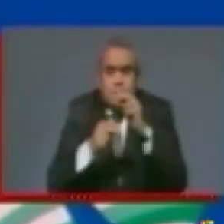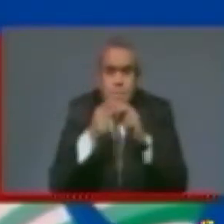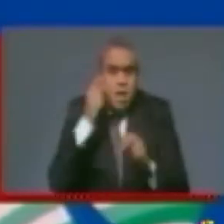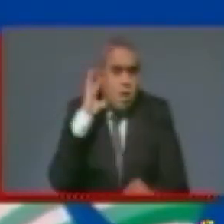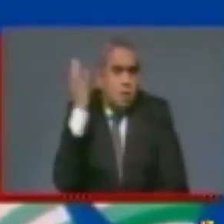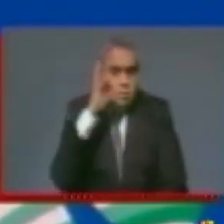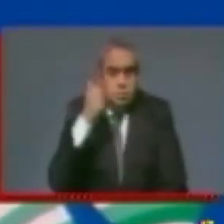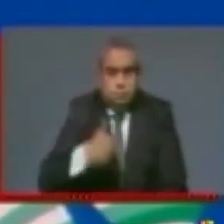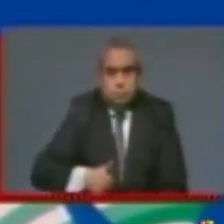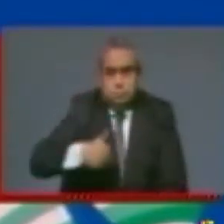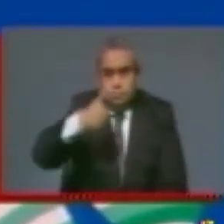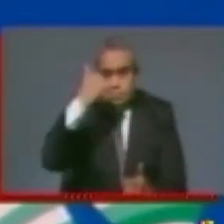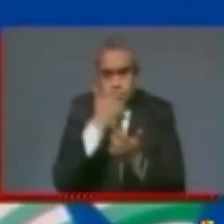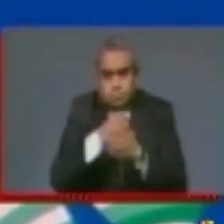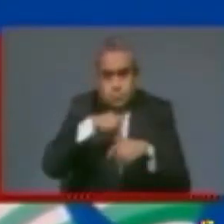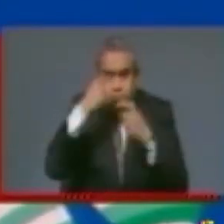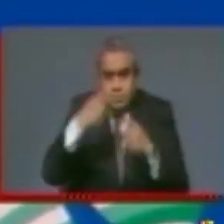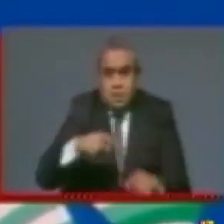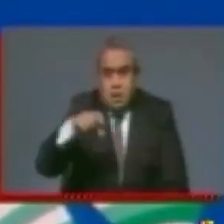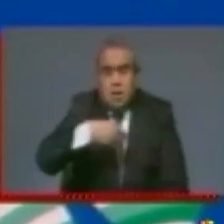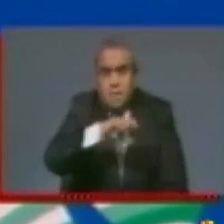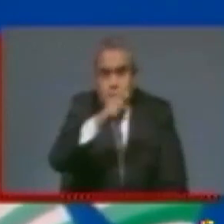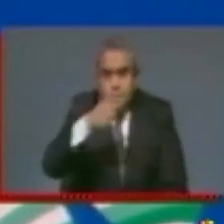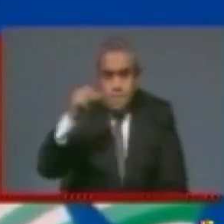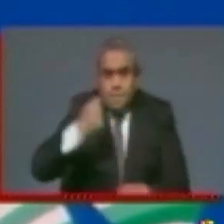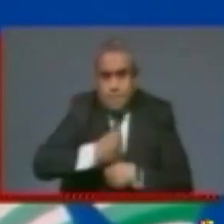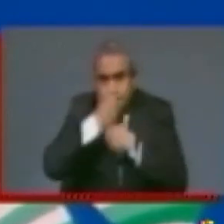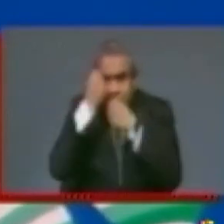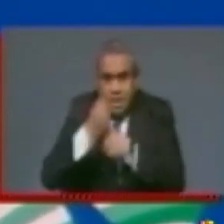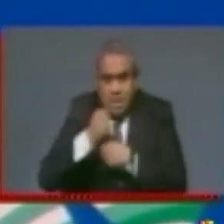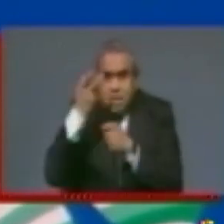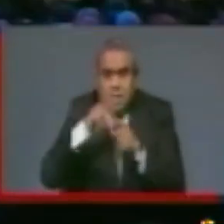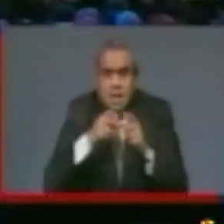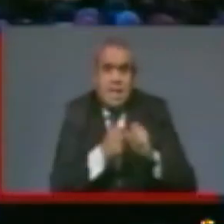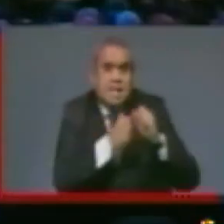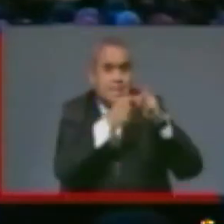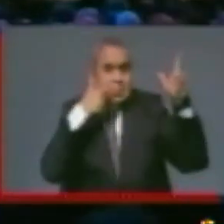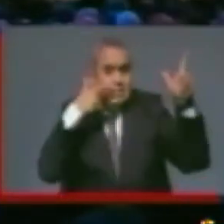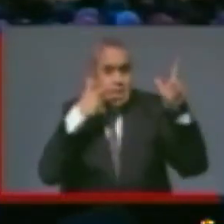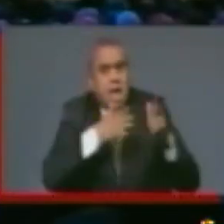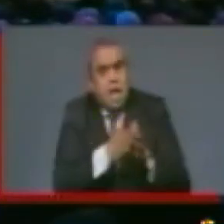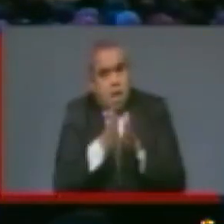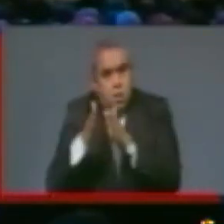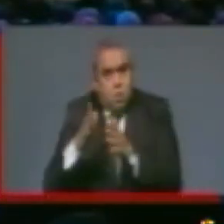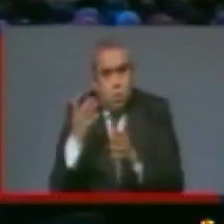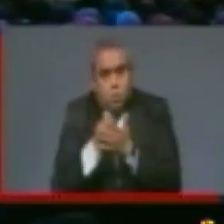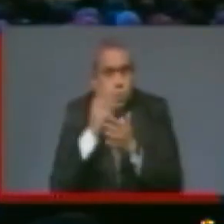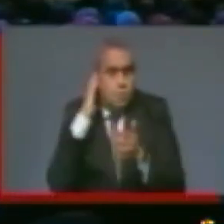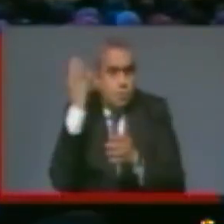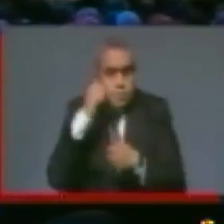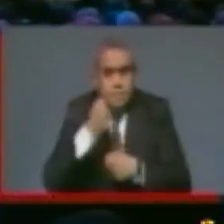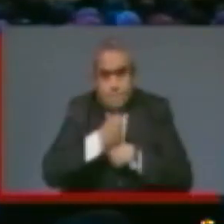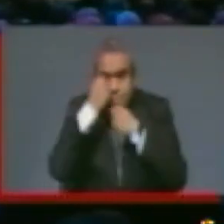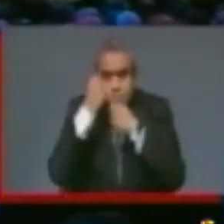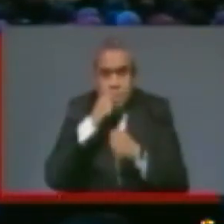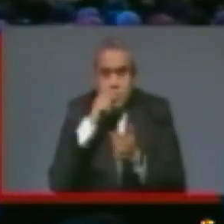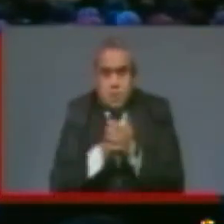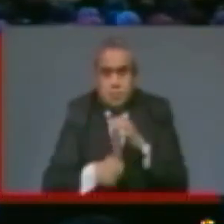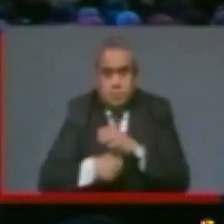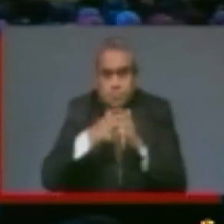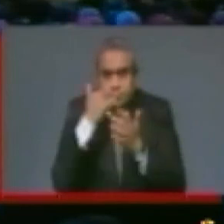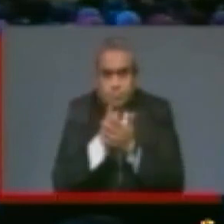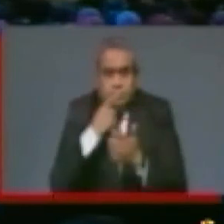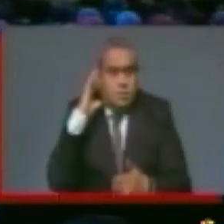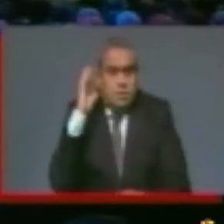الانشطه اللي موجوده في المنيا بالاضافه الى المقومات السياحيه طبعا لان المنيا الحياه بتشتهر بانها ارض